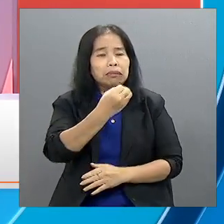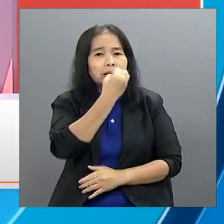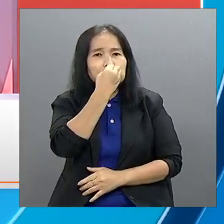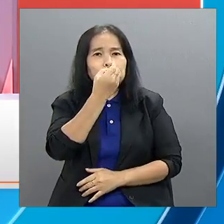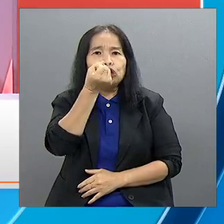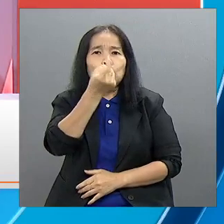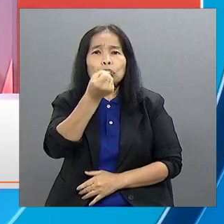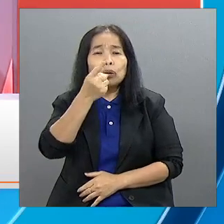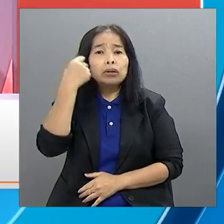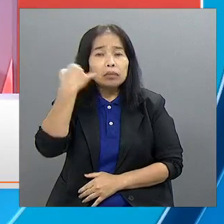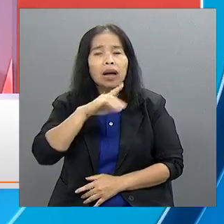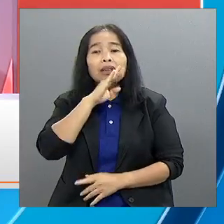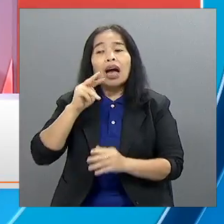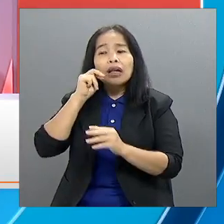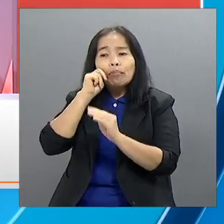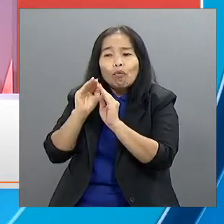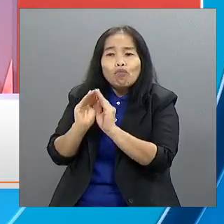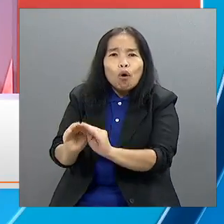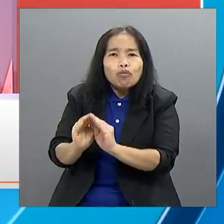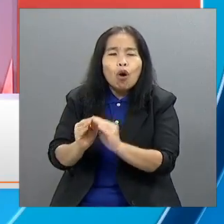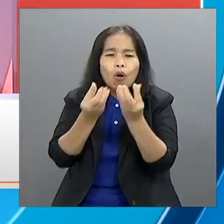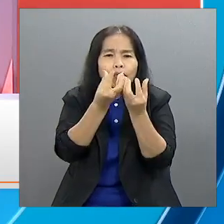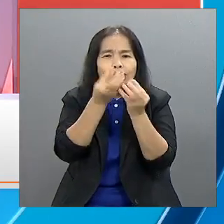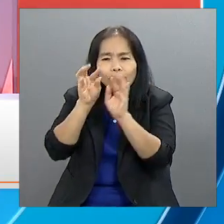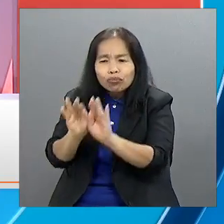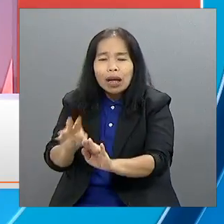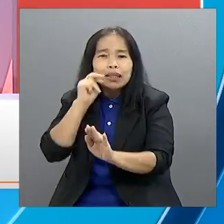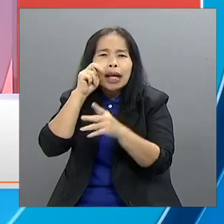บดองเนี่ยก็นำไปสู่เรื่องของภาวะนี้ได้เหมือนกันนะครับ